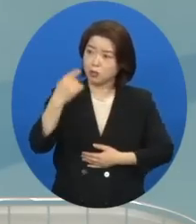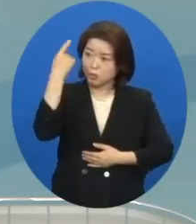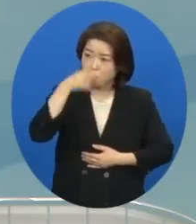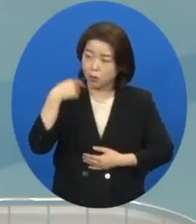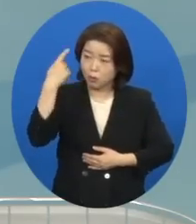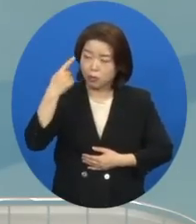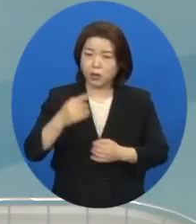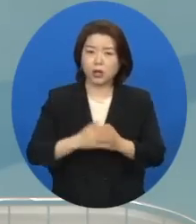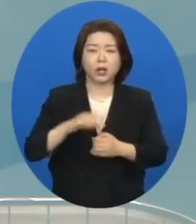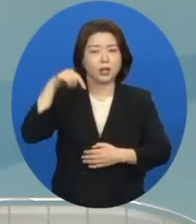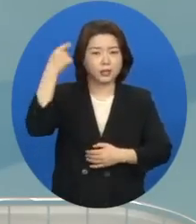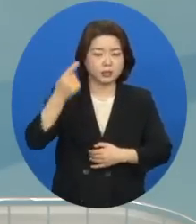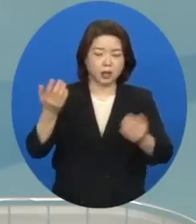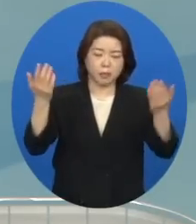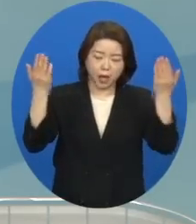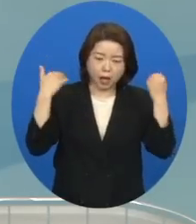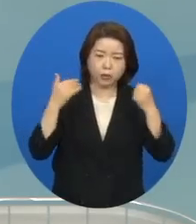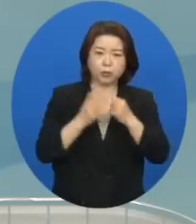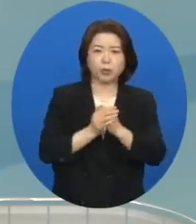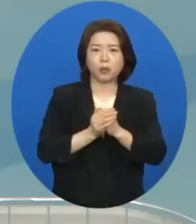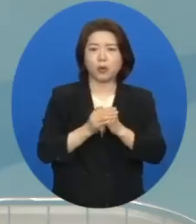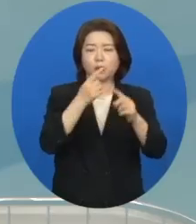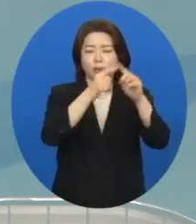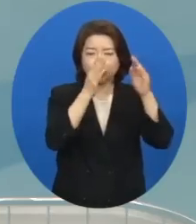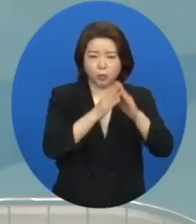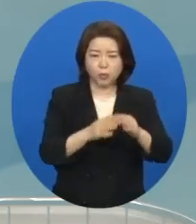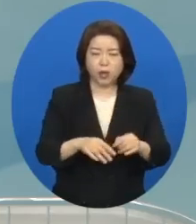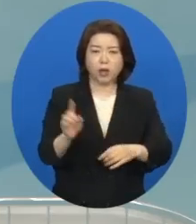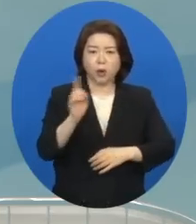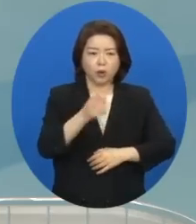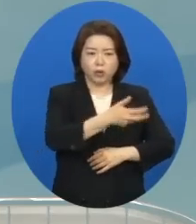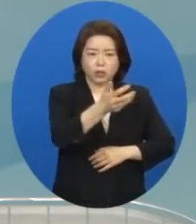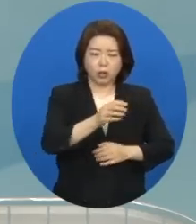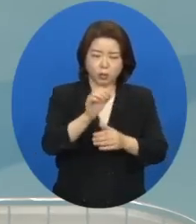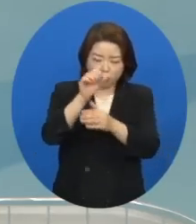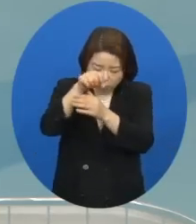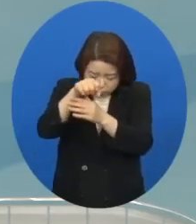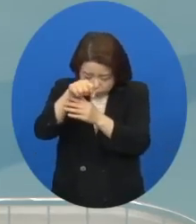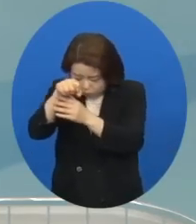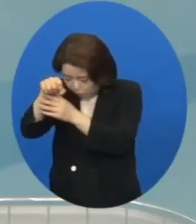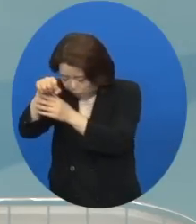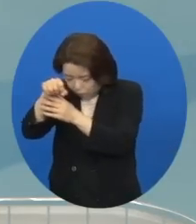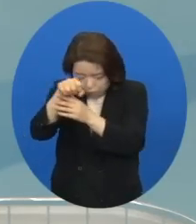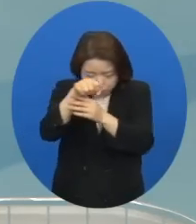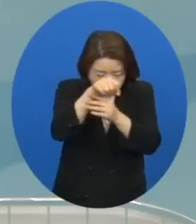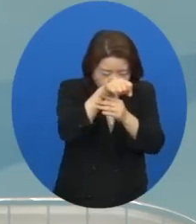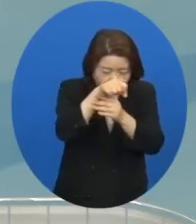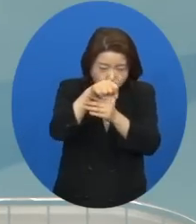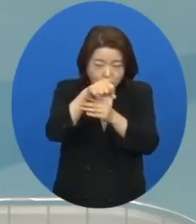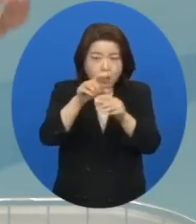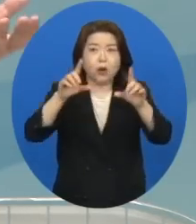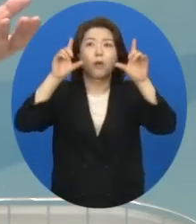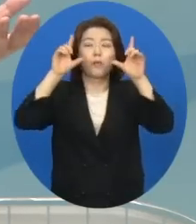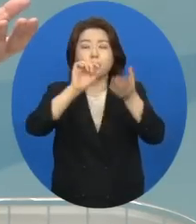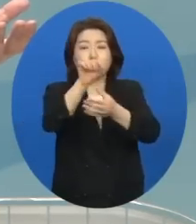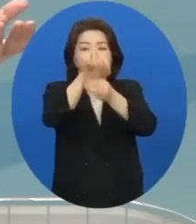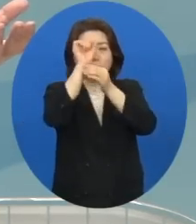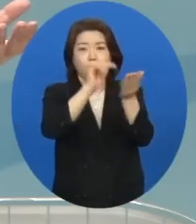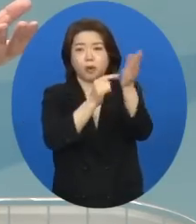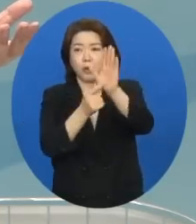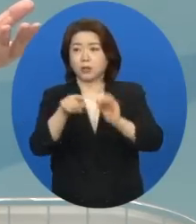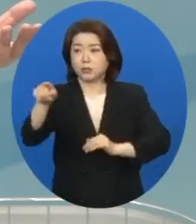학교도 교회에 나가도 고개를 못 들어요. 사람들 앞에 내 얼굴 보여주는 거는 그 사람한테